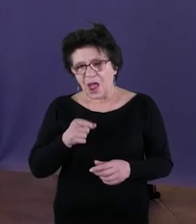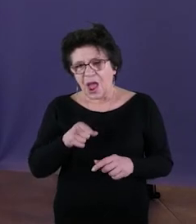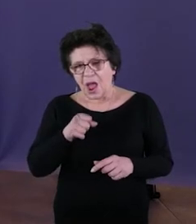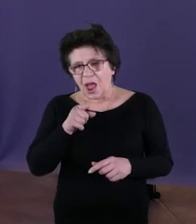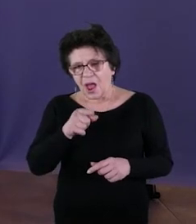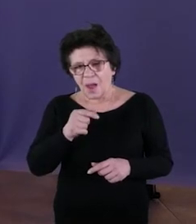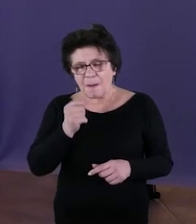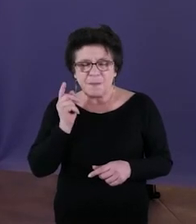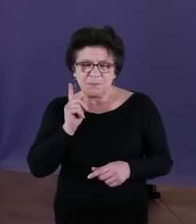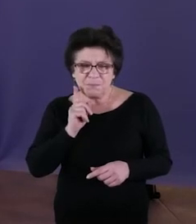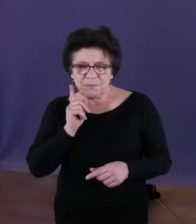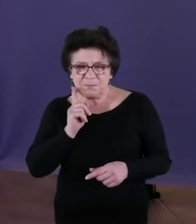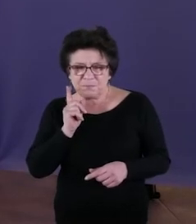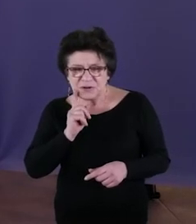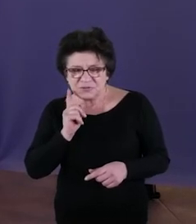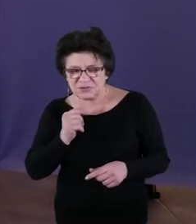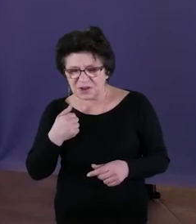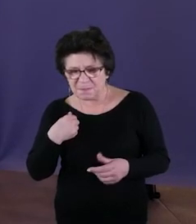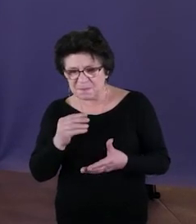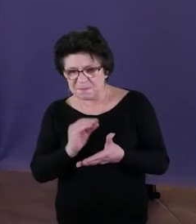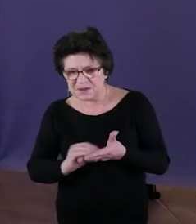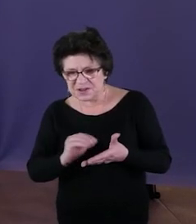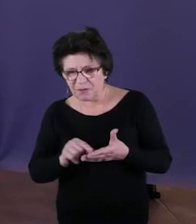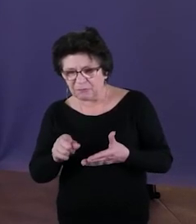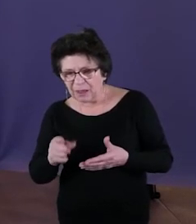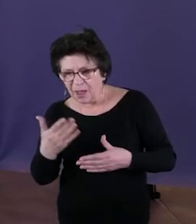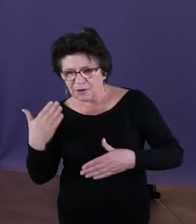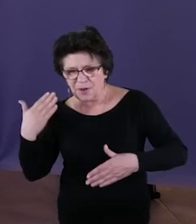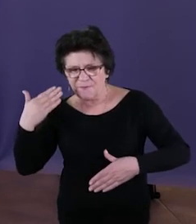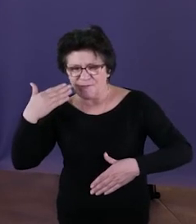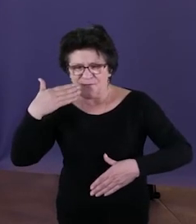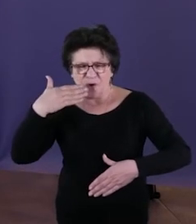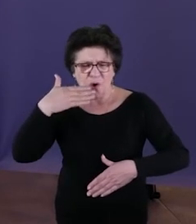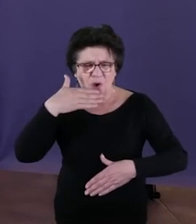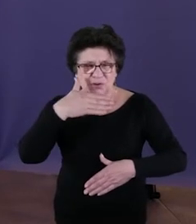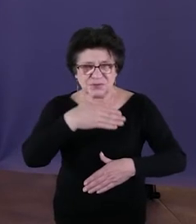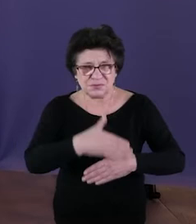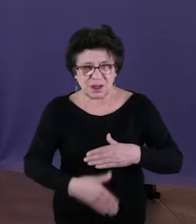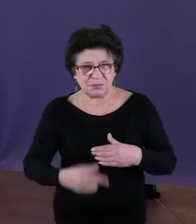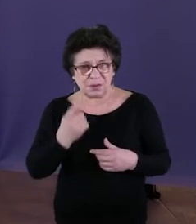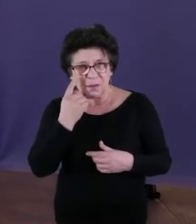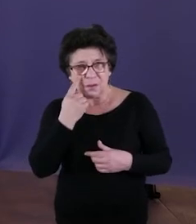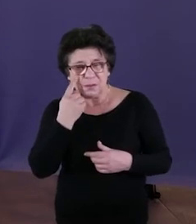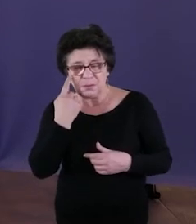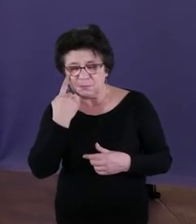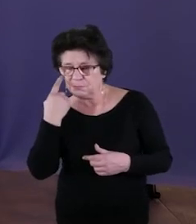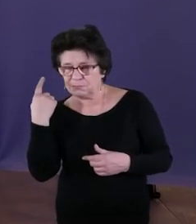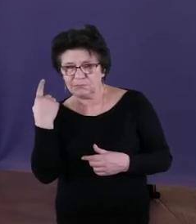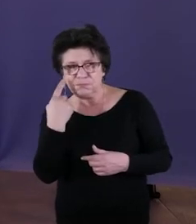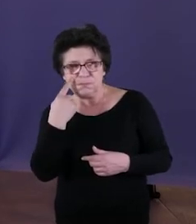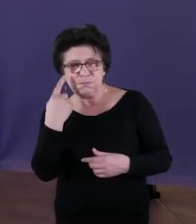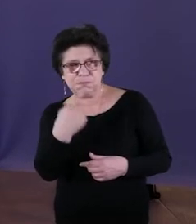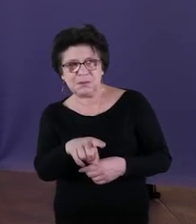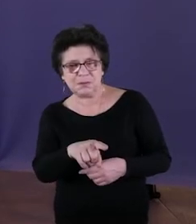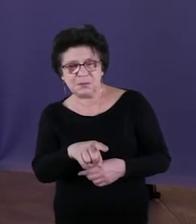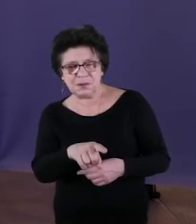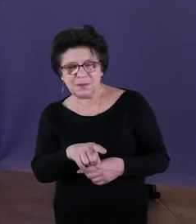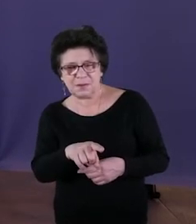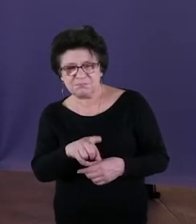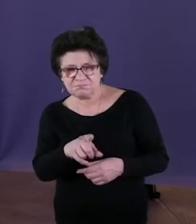wiele wiele gazet i naprawdę w ostatnim jakimś takim desperackim spojrzeniu oka zobaczono że